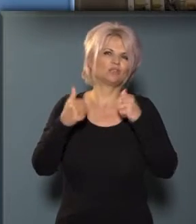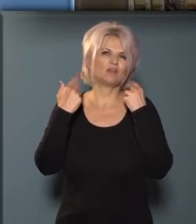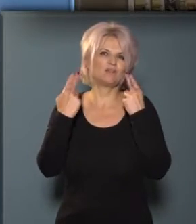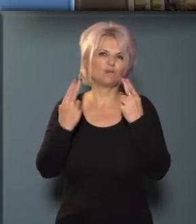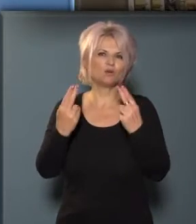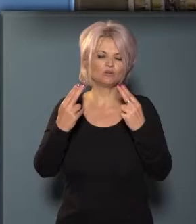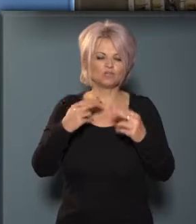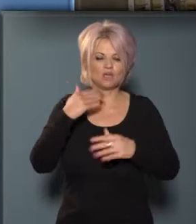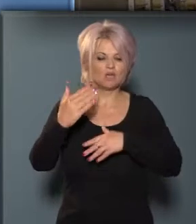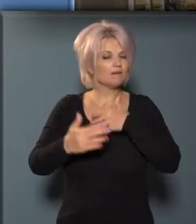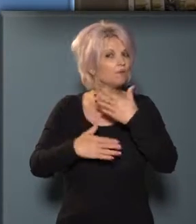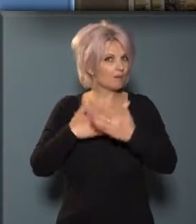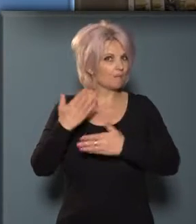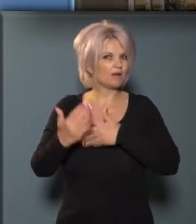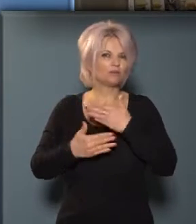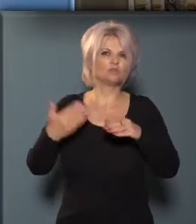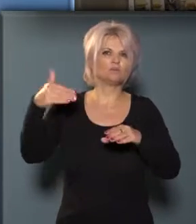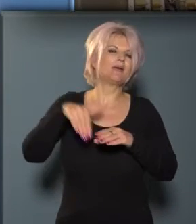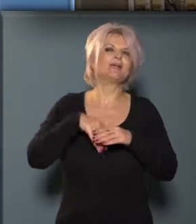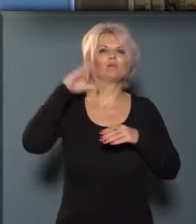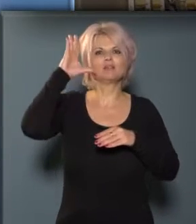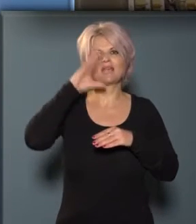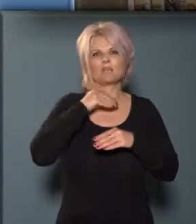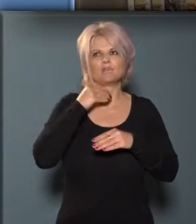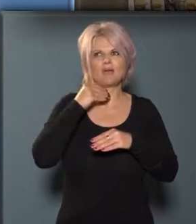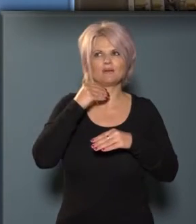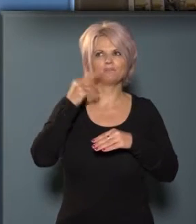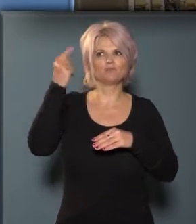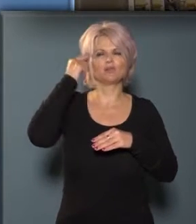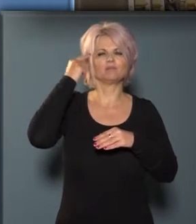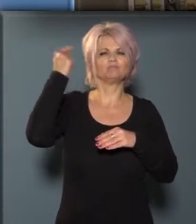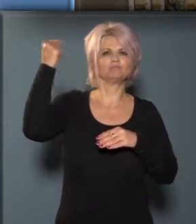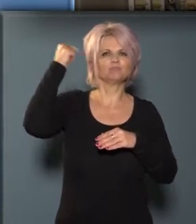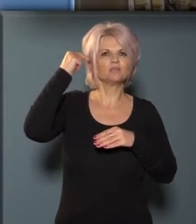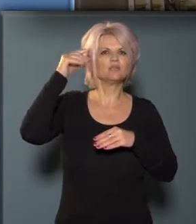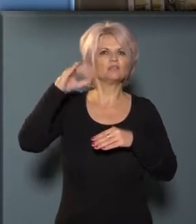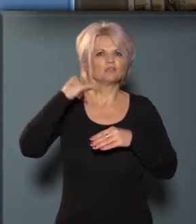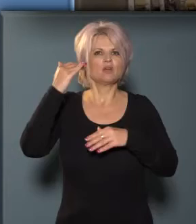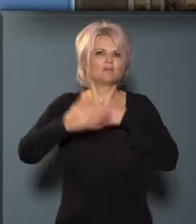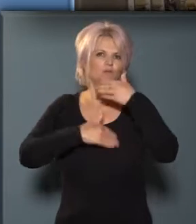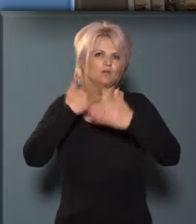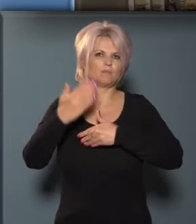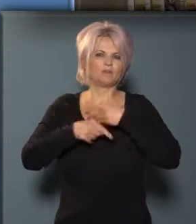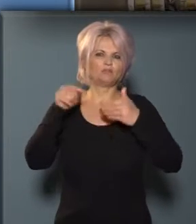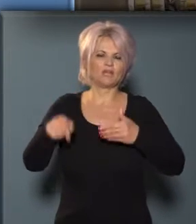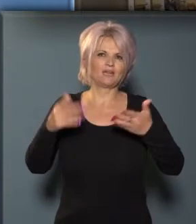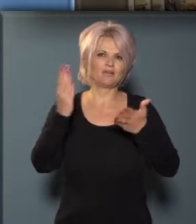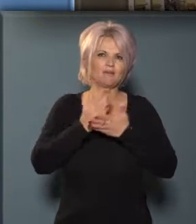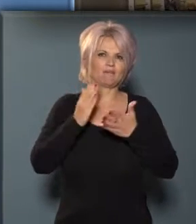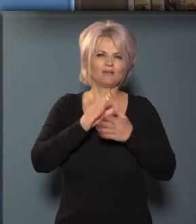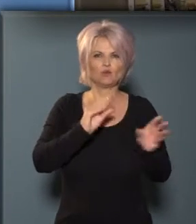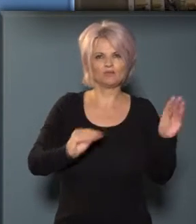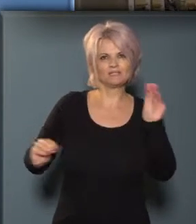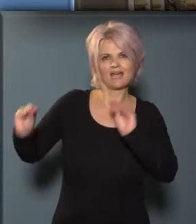hogy folyamatában beépül az embernek a tudatába, és folyamatosan ennek megfelelően állítja össze